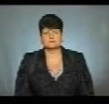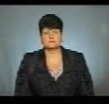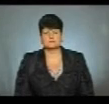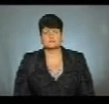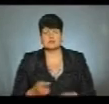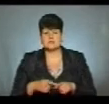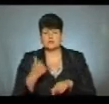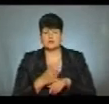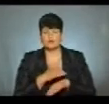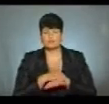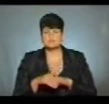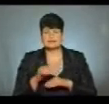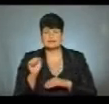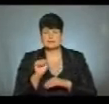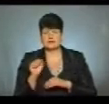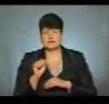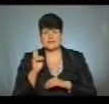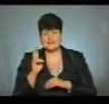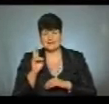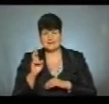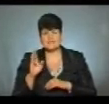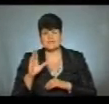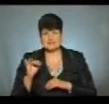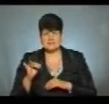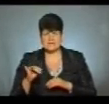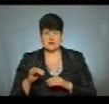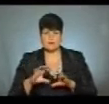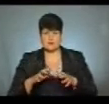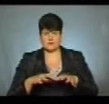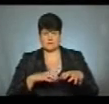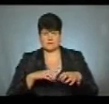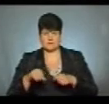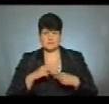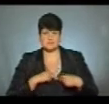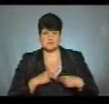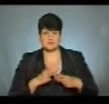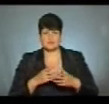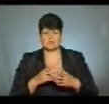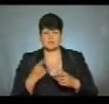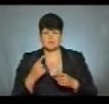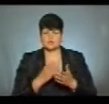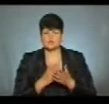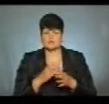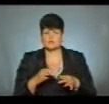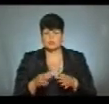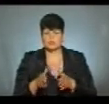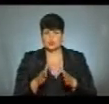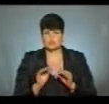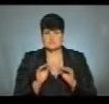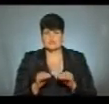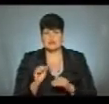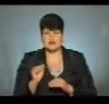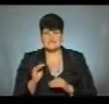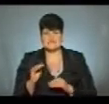Це головна вулиця Теребовлі, Князя Василька. Зняли бруківку працівники обласної служби автомобільних доріг для того, щоб прокласти